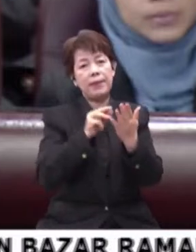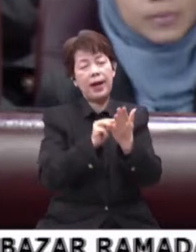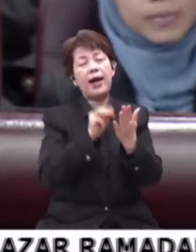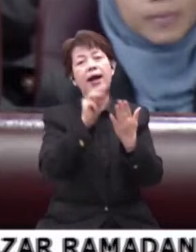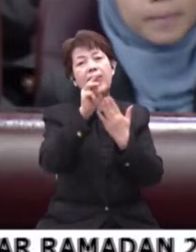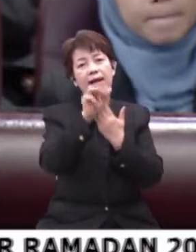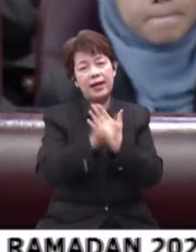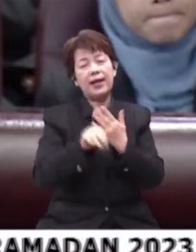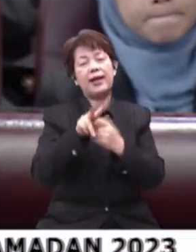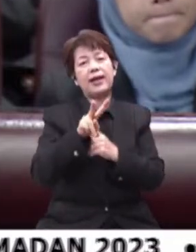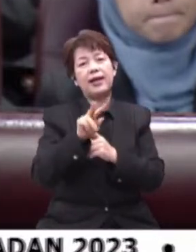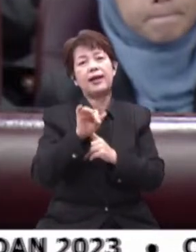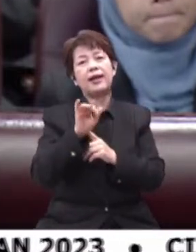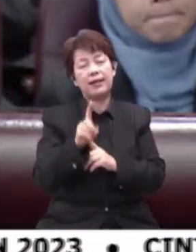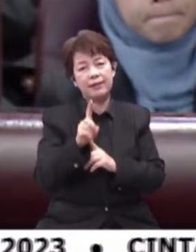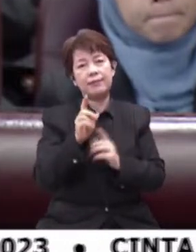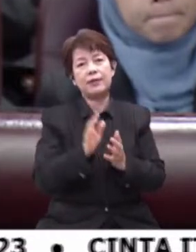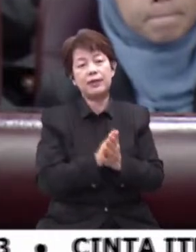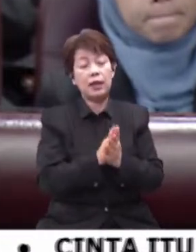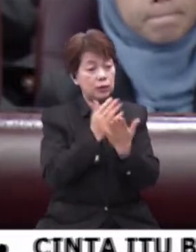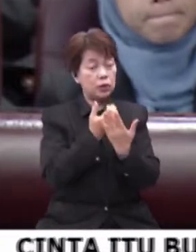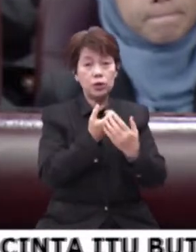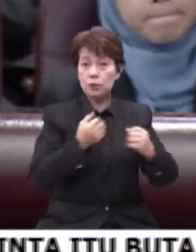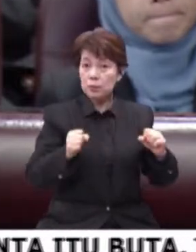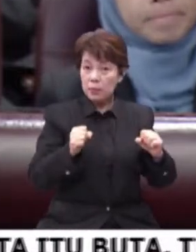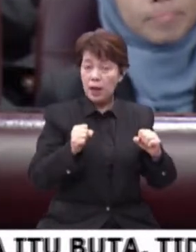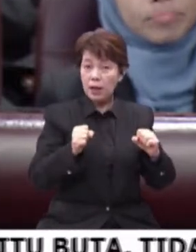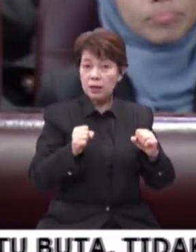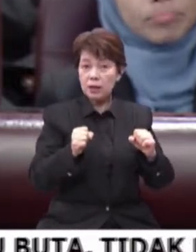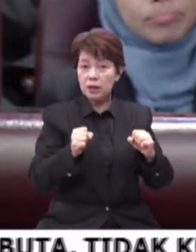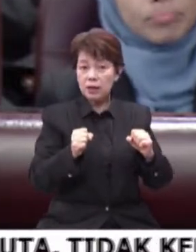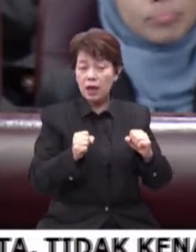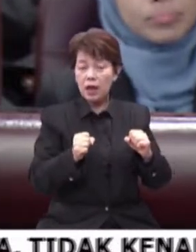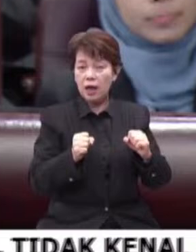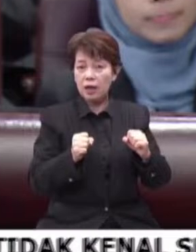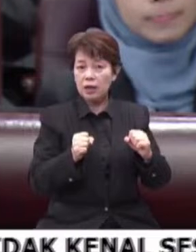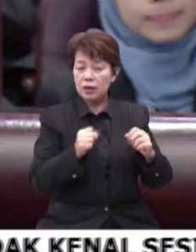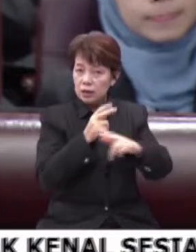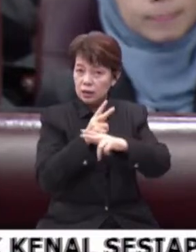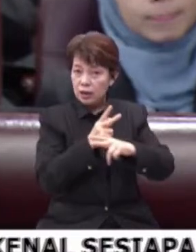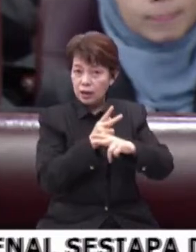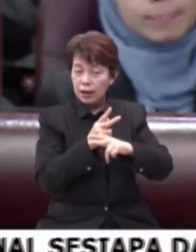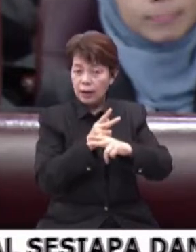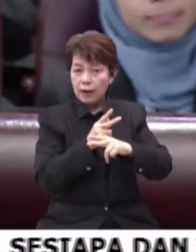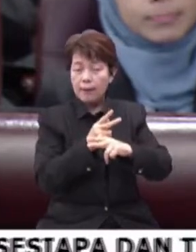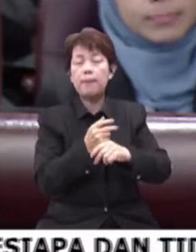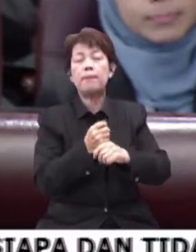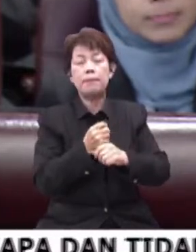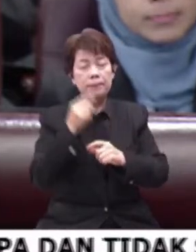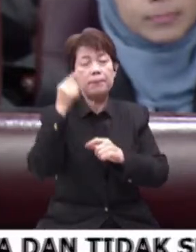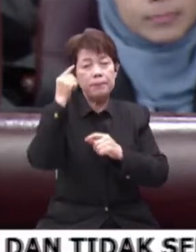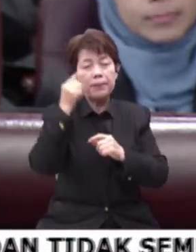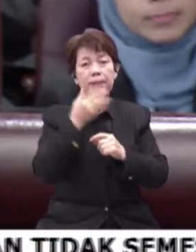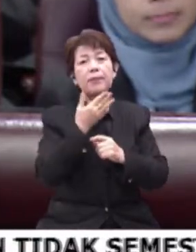dalam ciri-ciri keselamatan supaya ia lebih baik dan